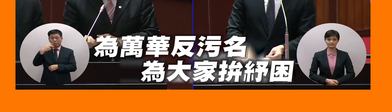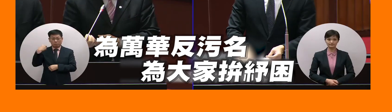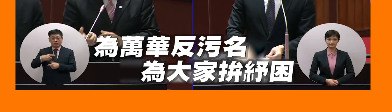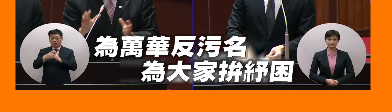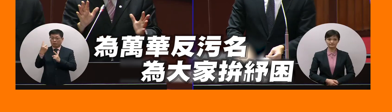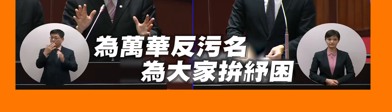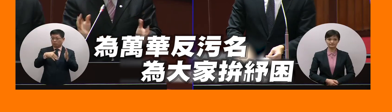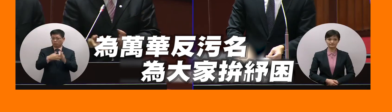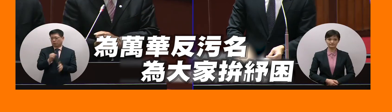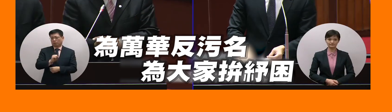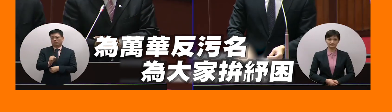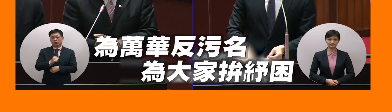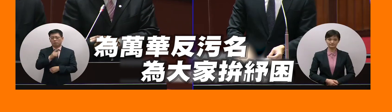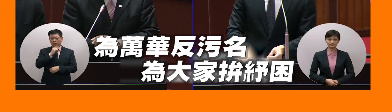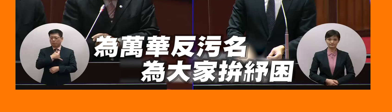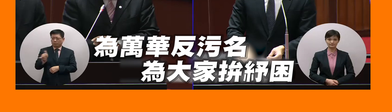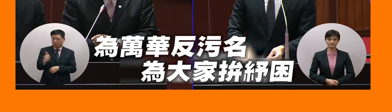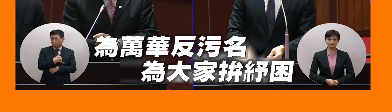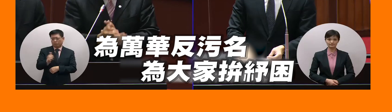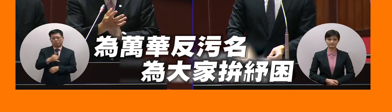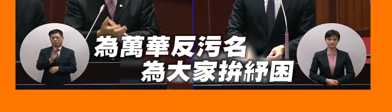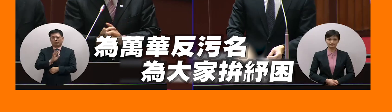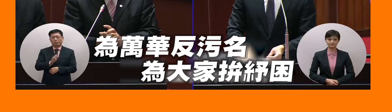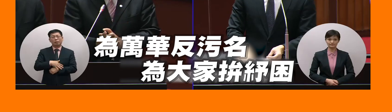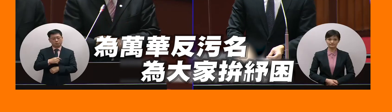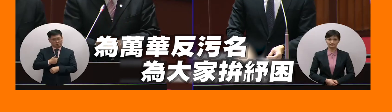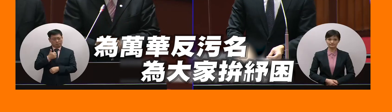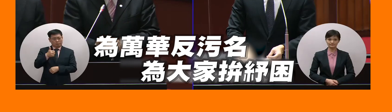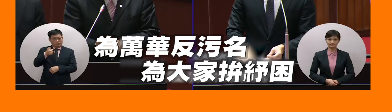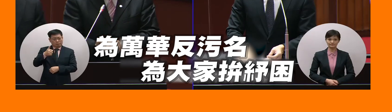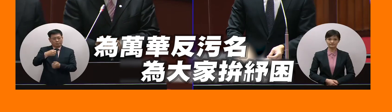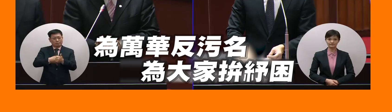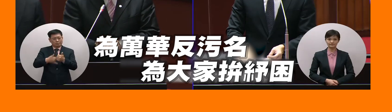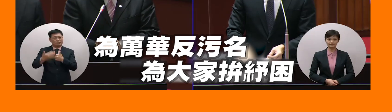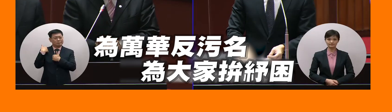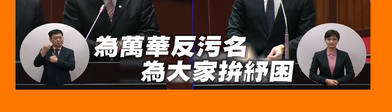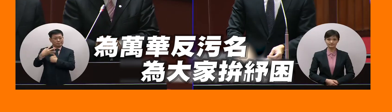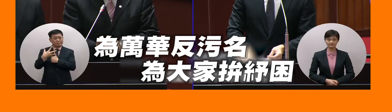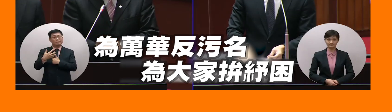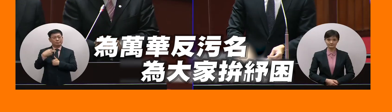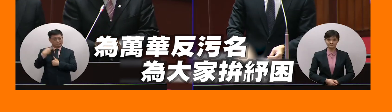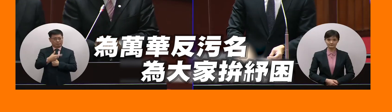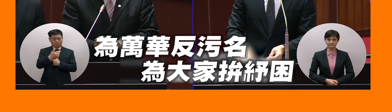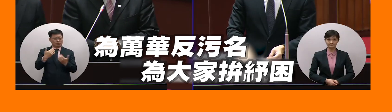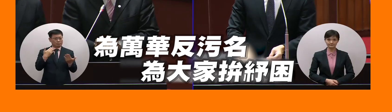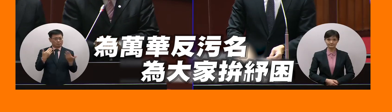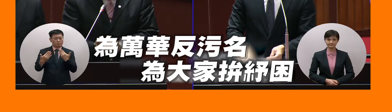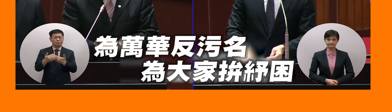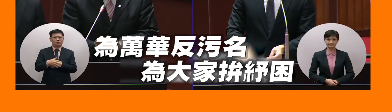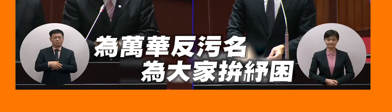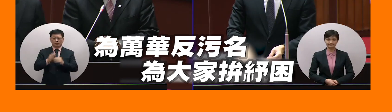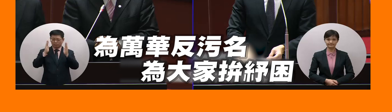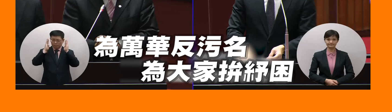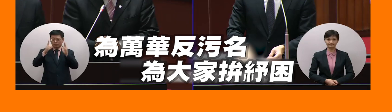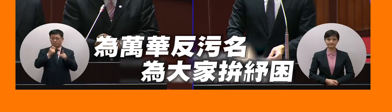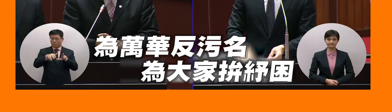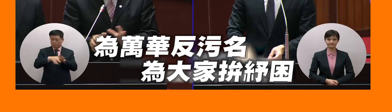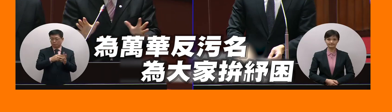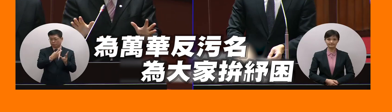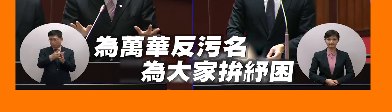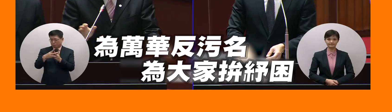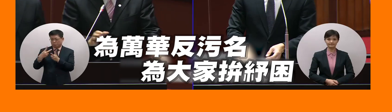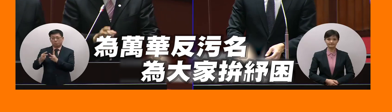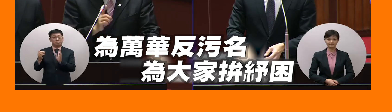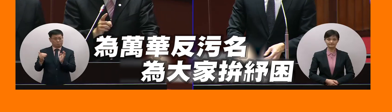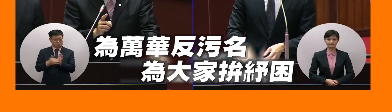裡又回來學校減少這個移動我想這個謝謝委員那時候提醒我也非常明確的正式用公文要求